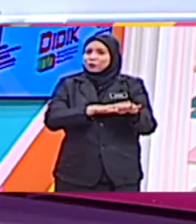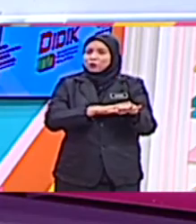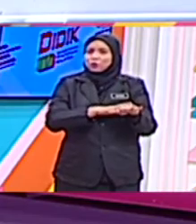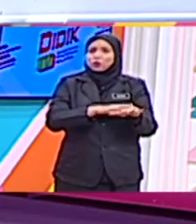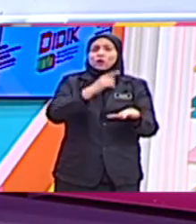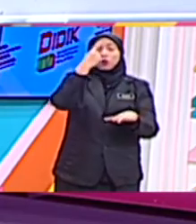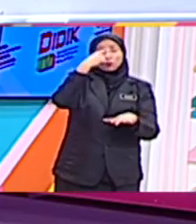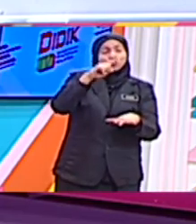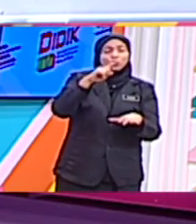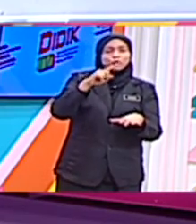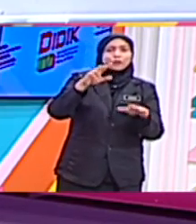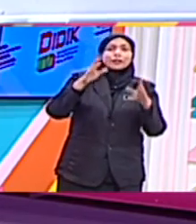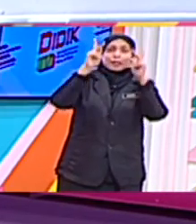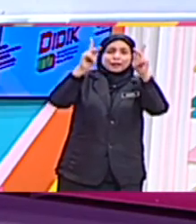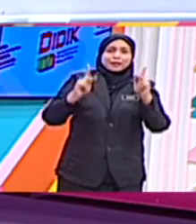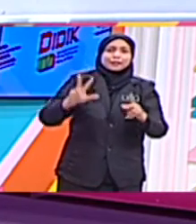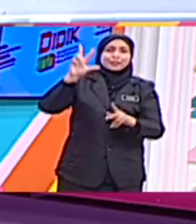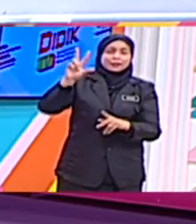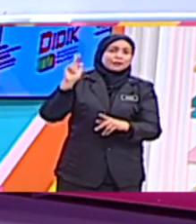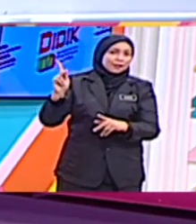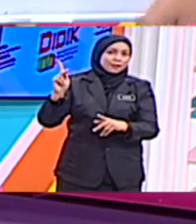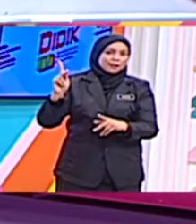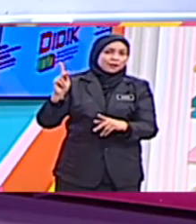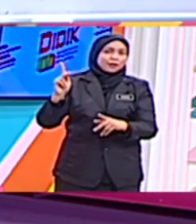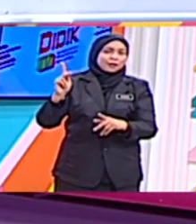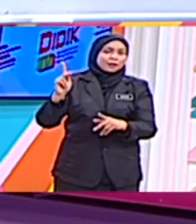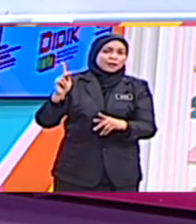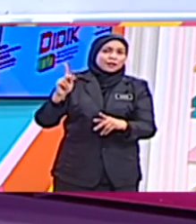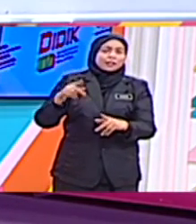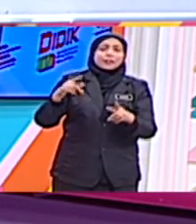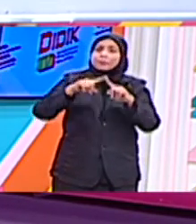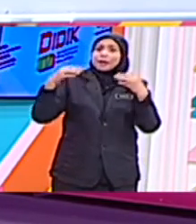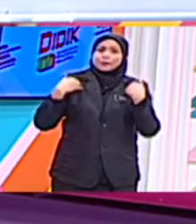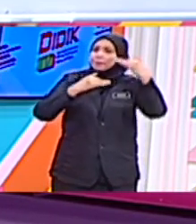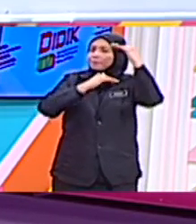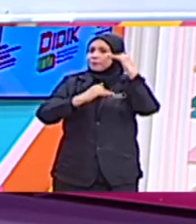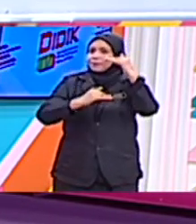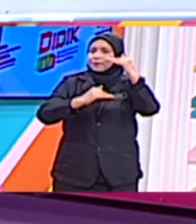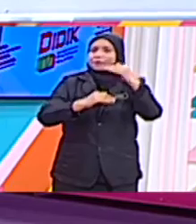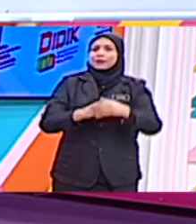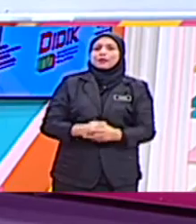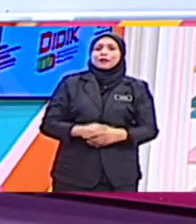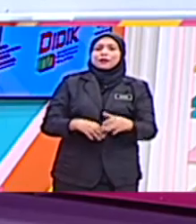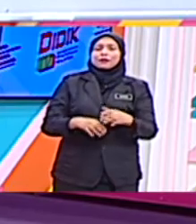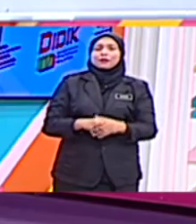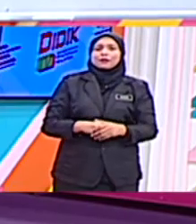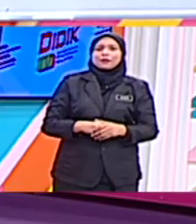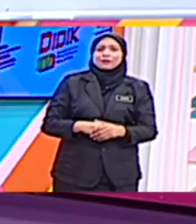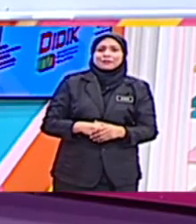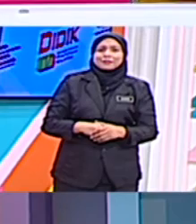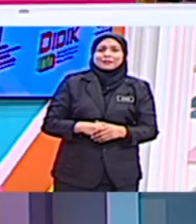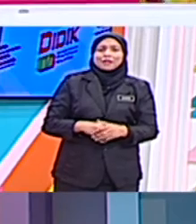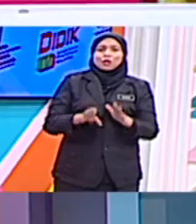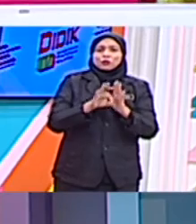untuk faktor yang 3K tadi ni. Ini pun terbatas. Jangan pula sakit kepala jumpa doktor, doktor nak tengok zakar. Tak ada kena mengena